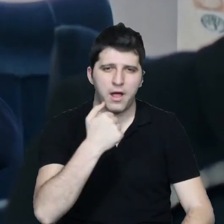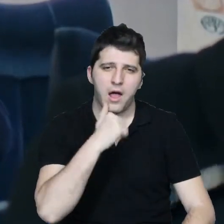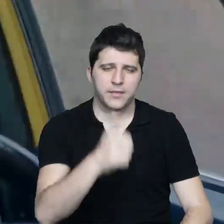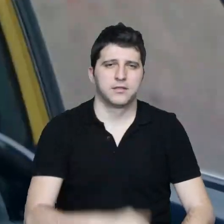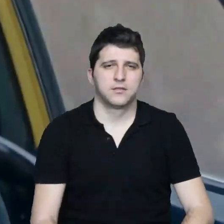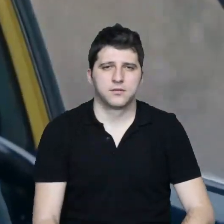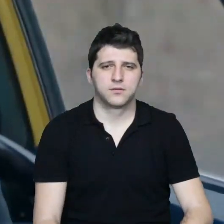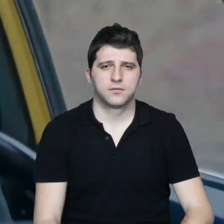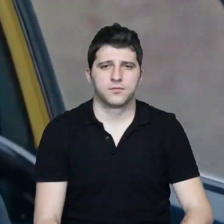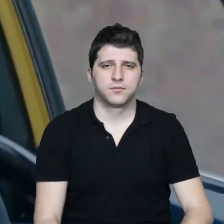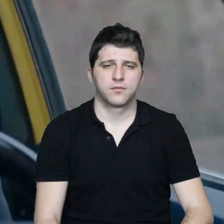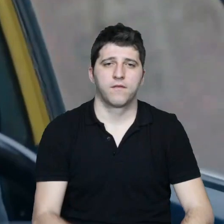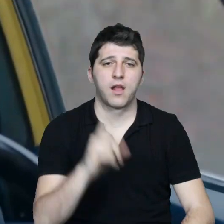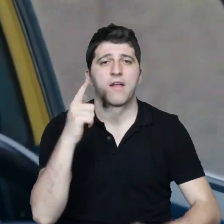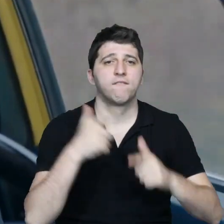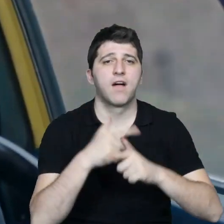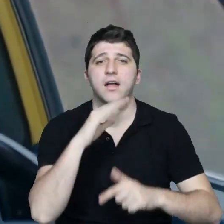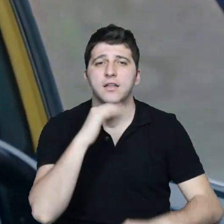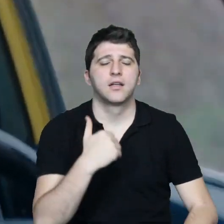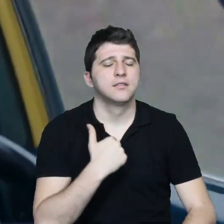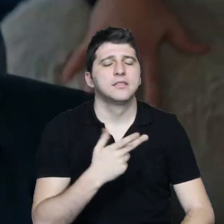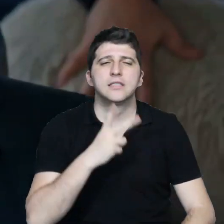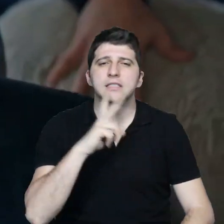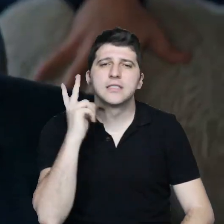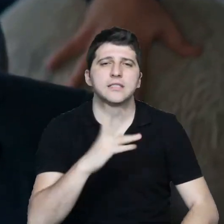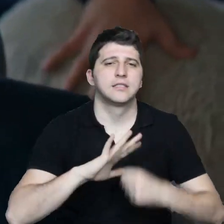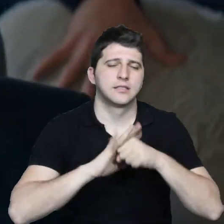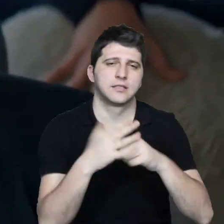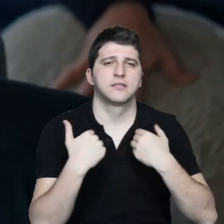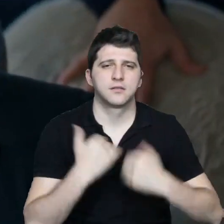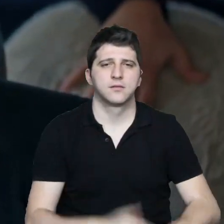söyleyeyim. Vallahi Faik dedi bizi bastonla kesip tarihe geçerdi.